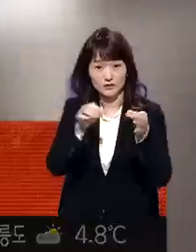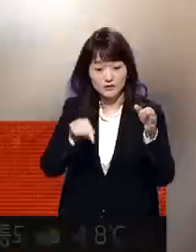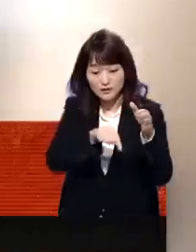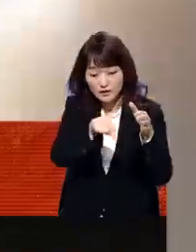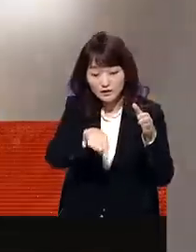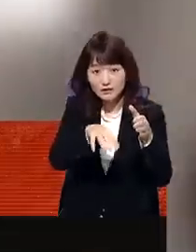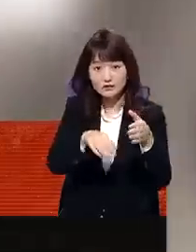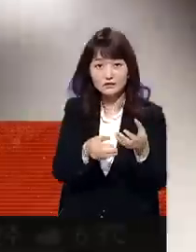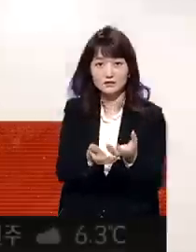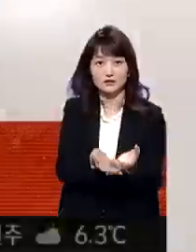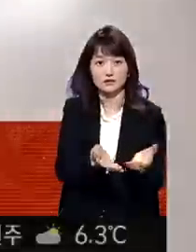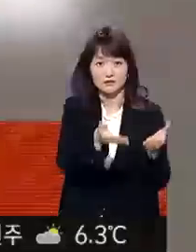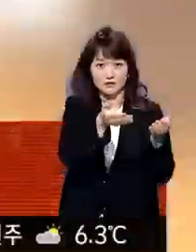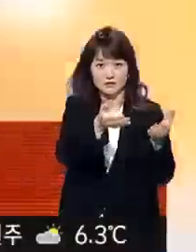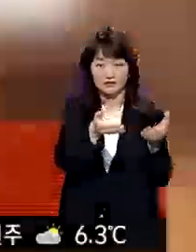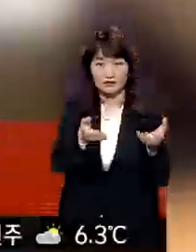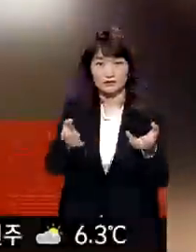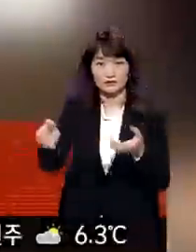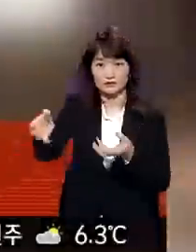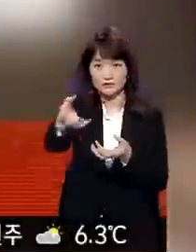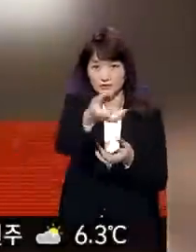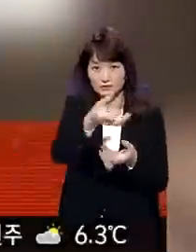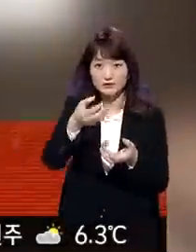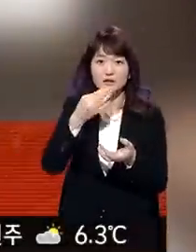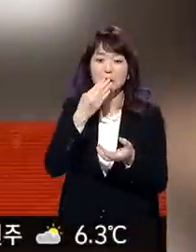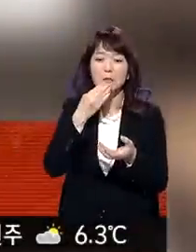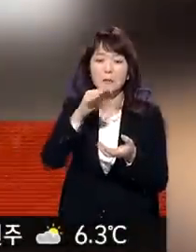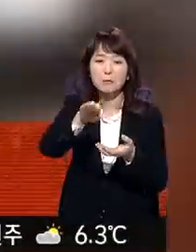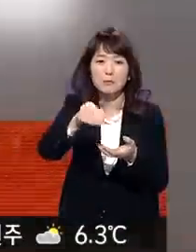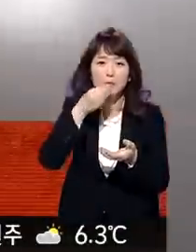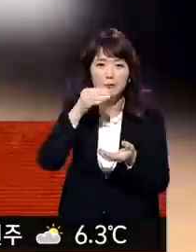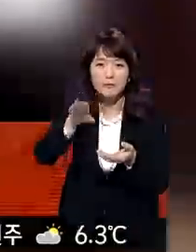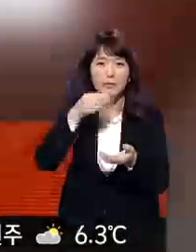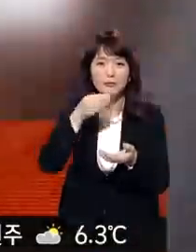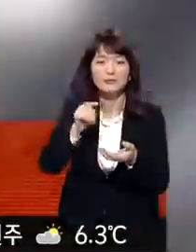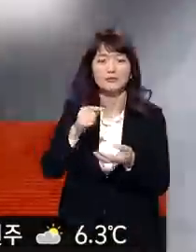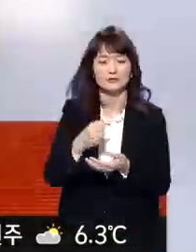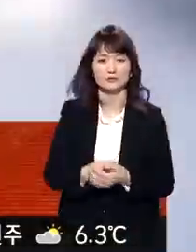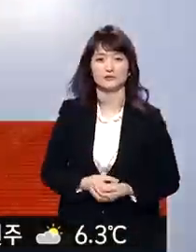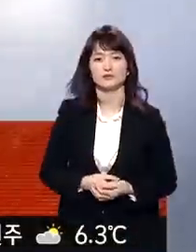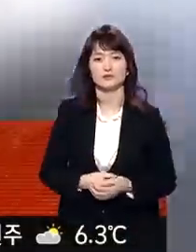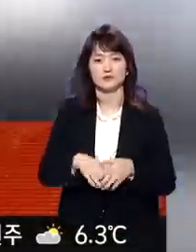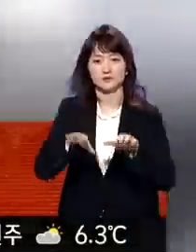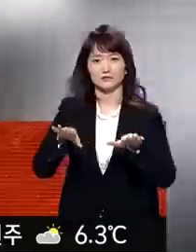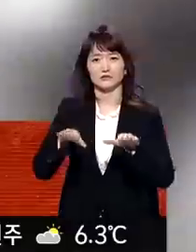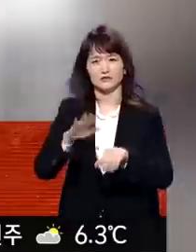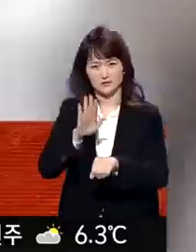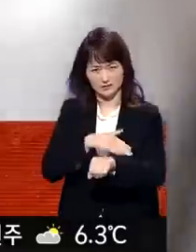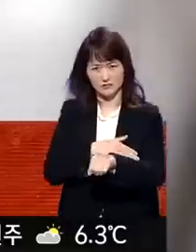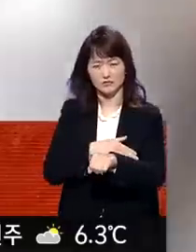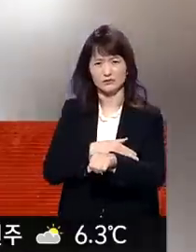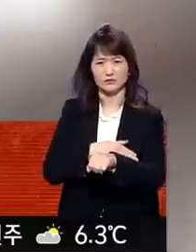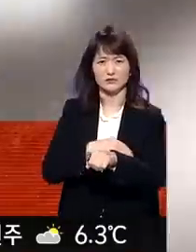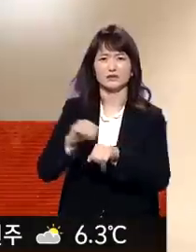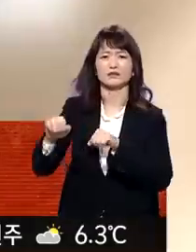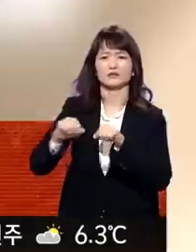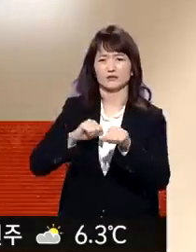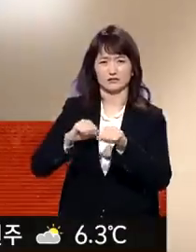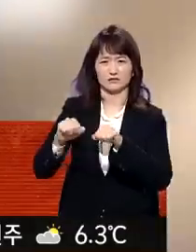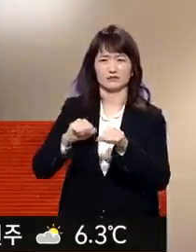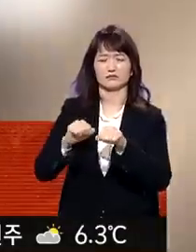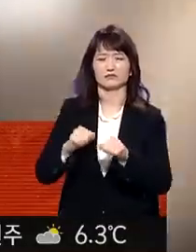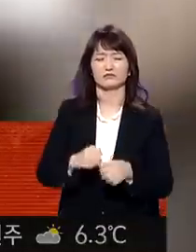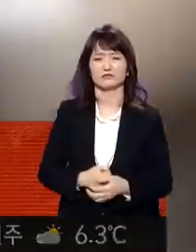또 그릇과 지나가는 초밥에 침을 묻혀서 큰 맞아요. 논란이 있었는데요. 그런데 이번에도 또 이런